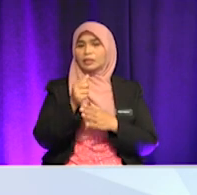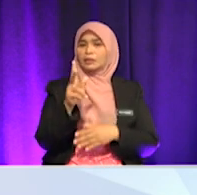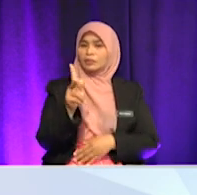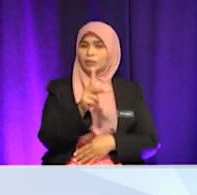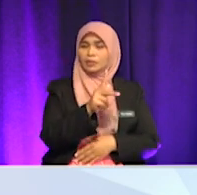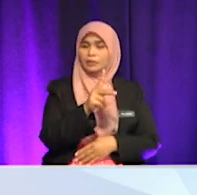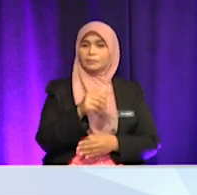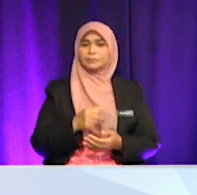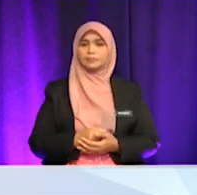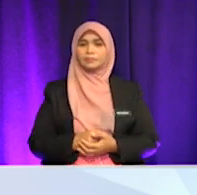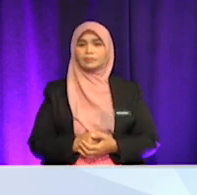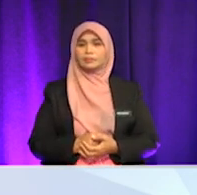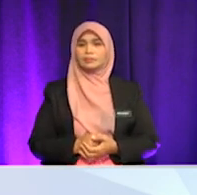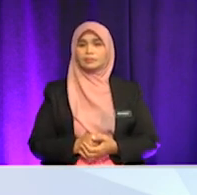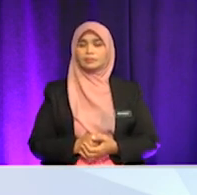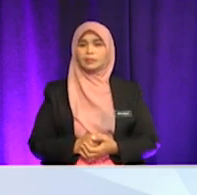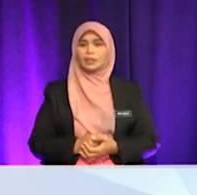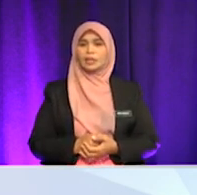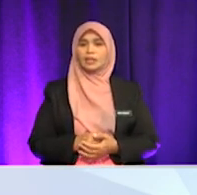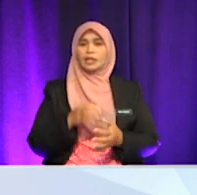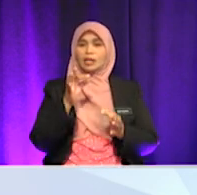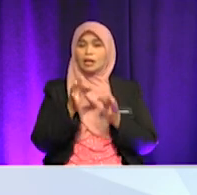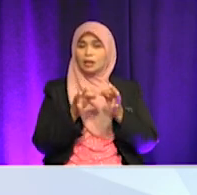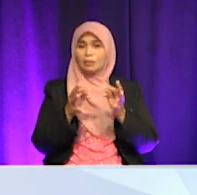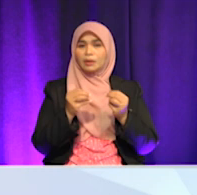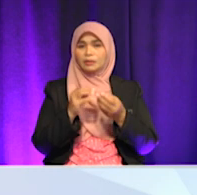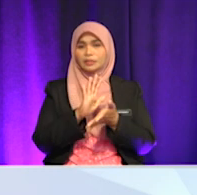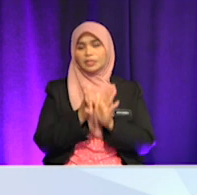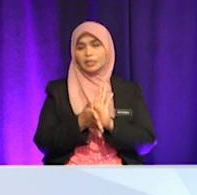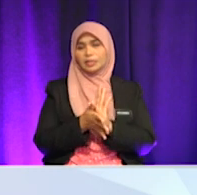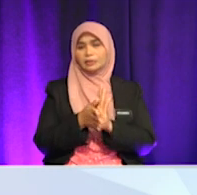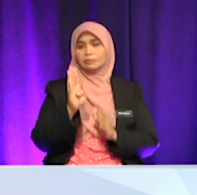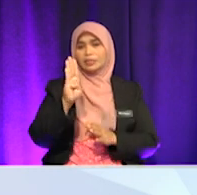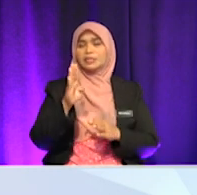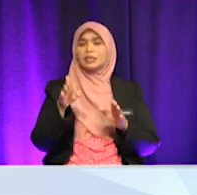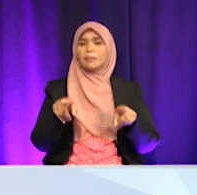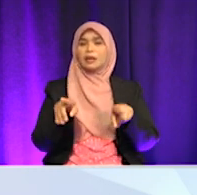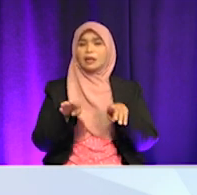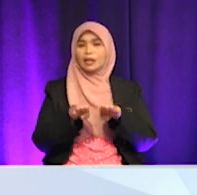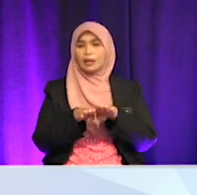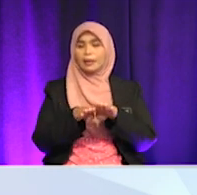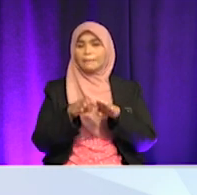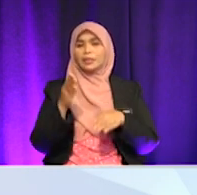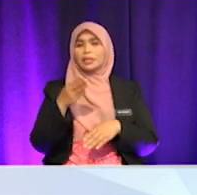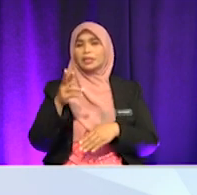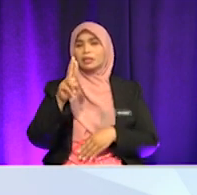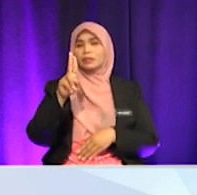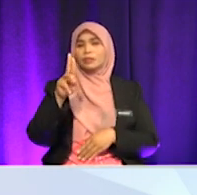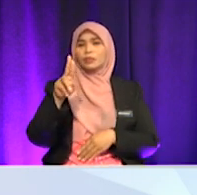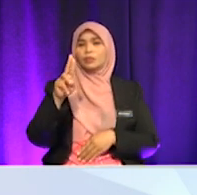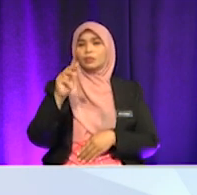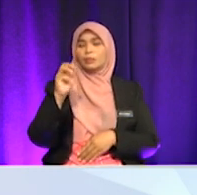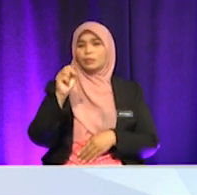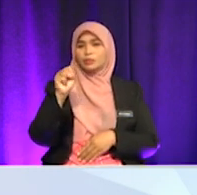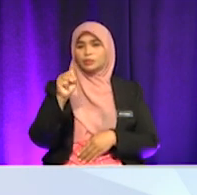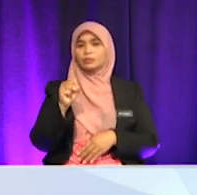tolak 2B. Okey, kalau kita nak jadikan B sebagai perkara rumus pun boleh juga. Okey, jawapannya B